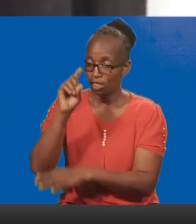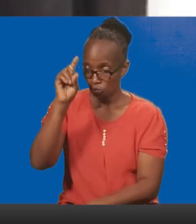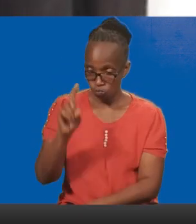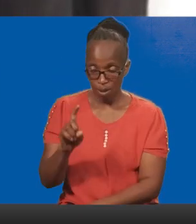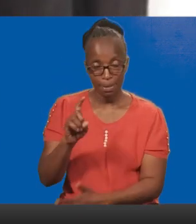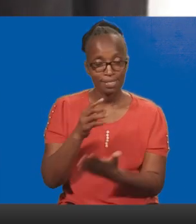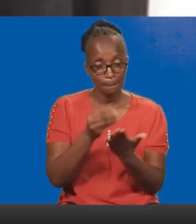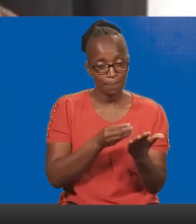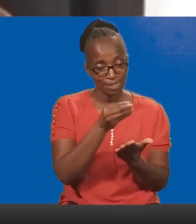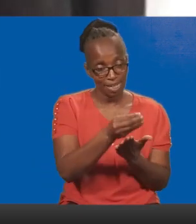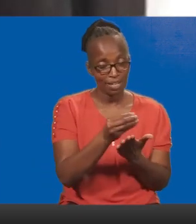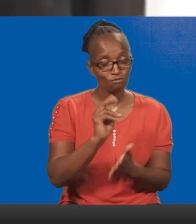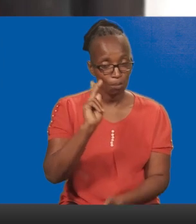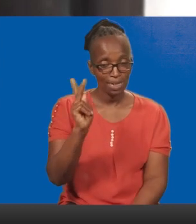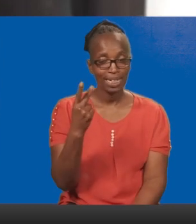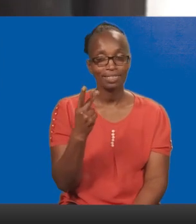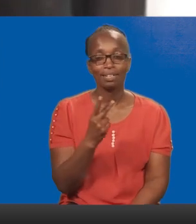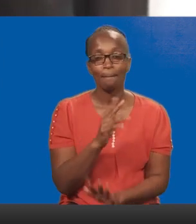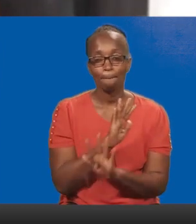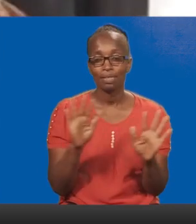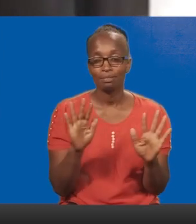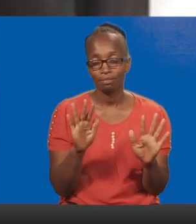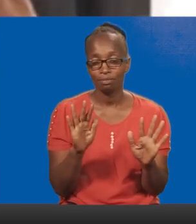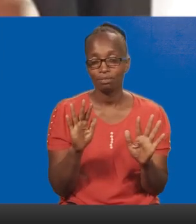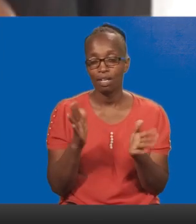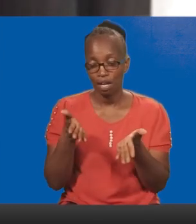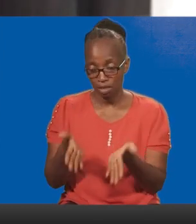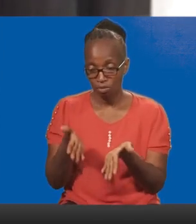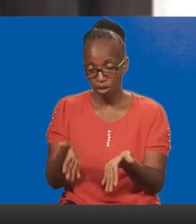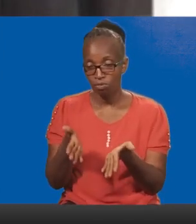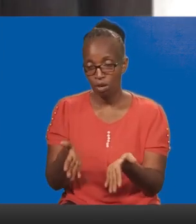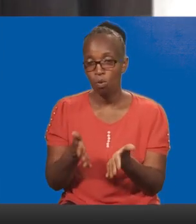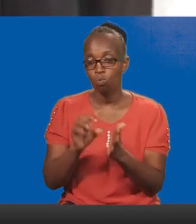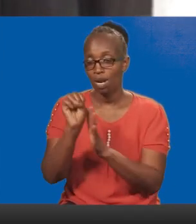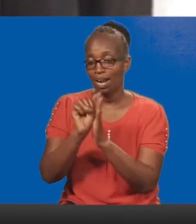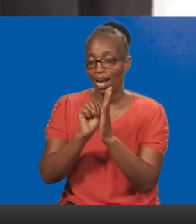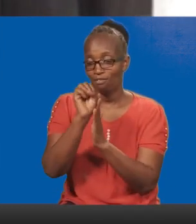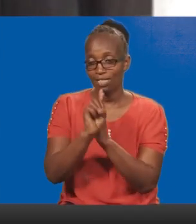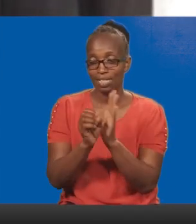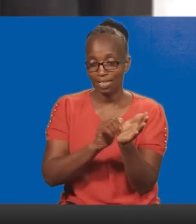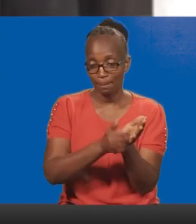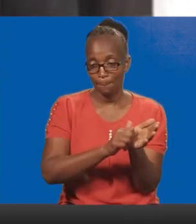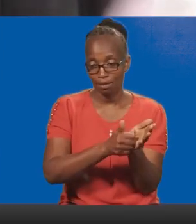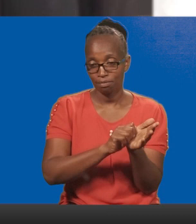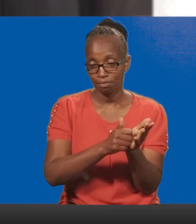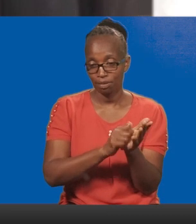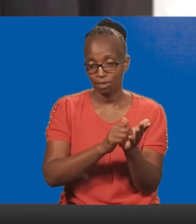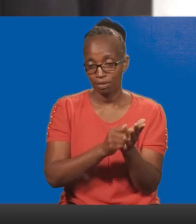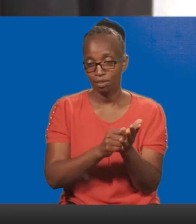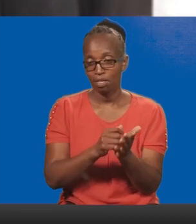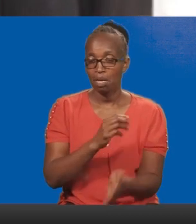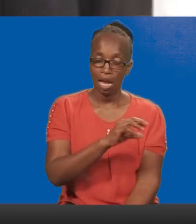tunu bale na ngano ya wakim wetu wa kenya na imea saa hizi tuna